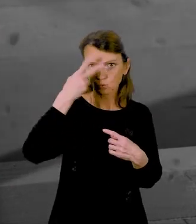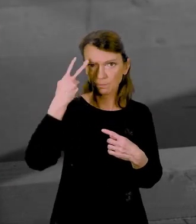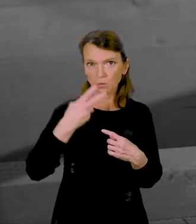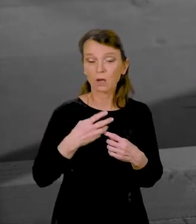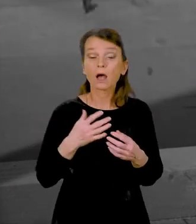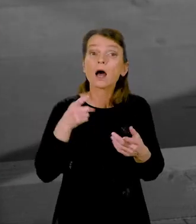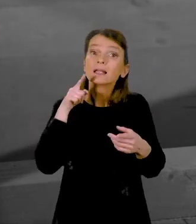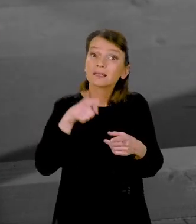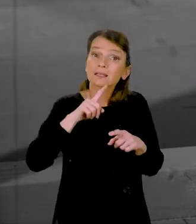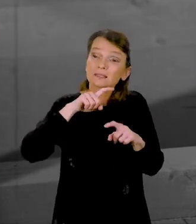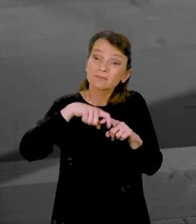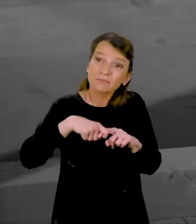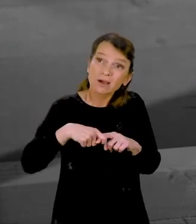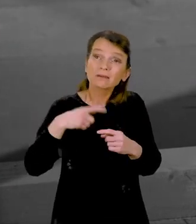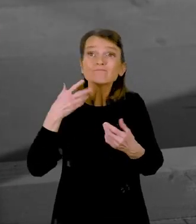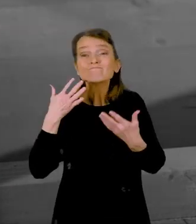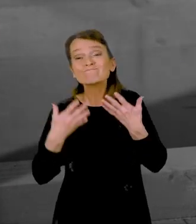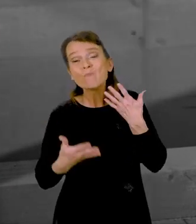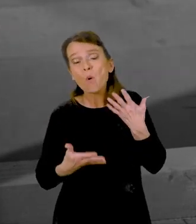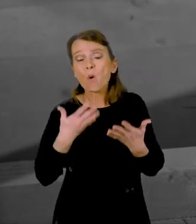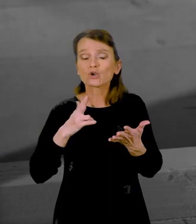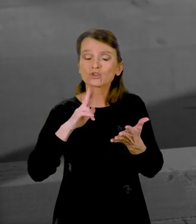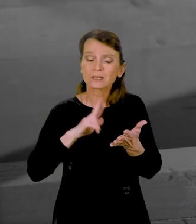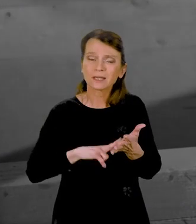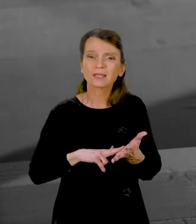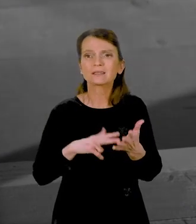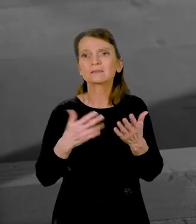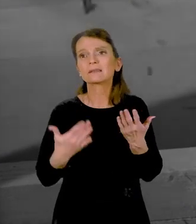Morda je stvar lahko res tudi za kaj dobra.